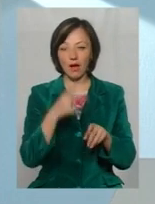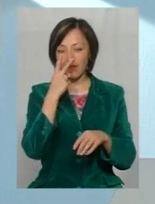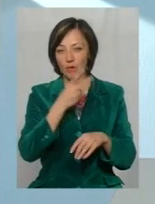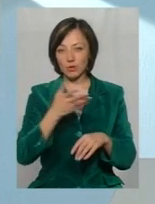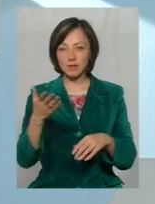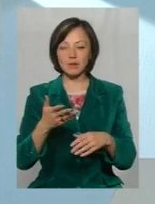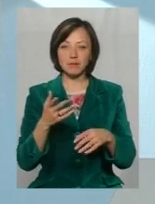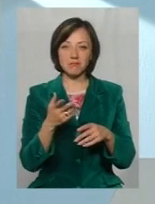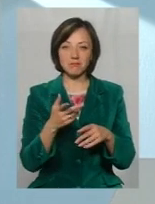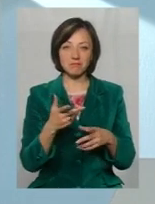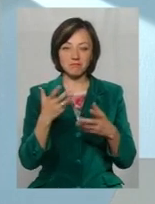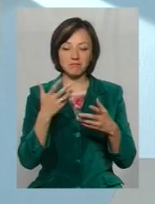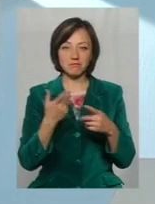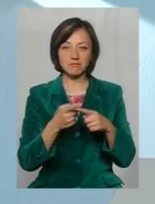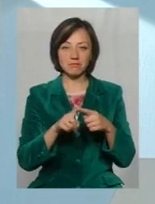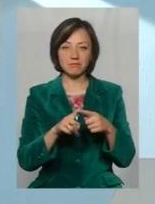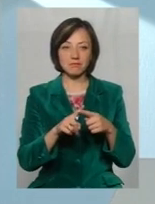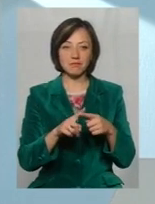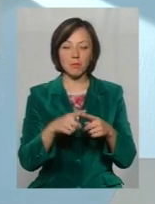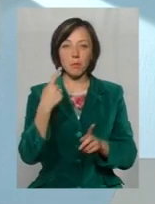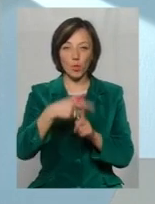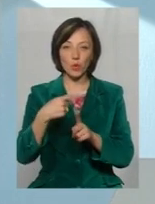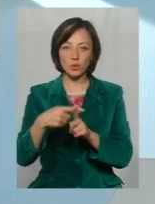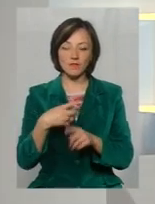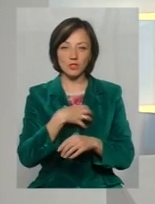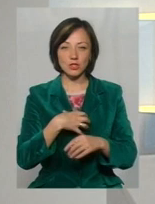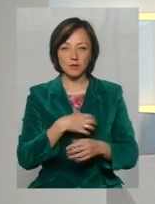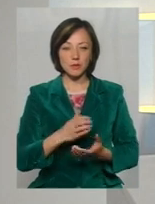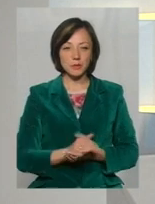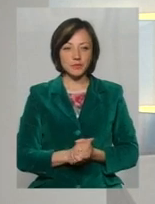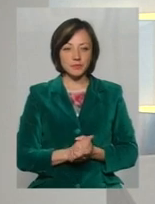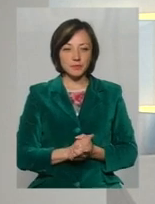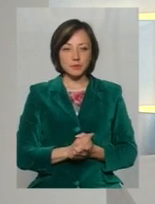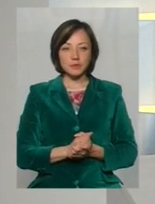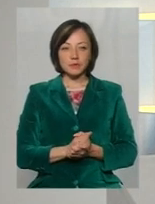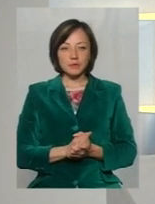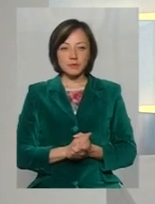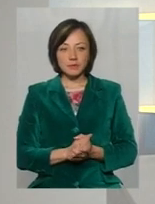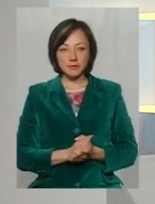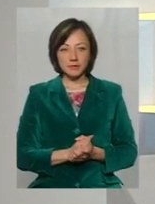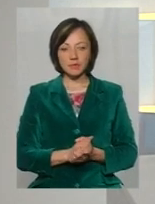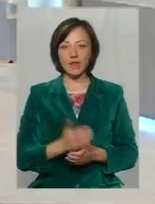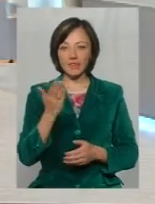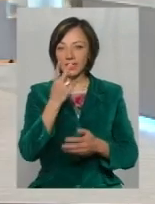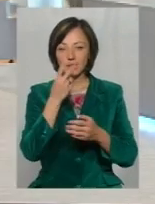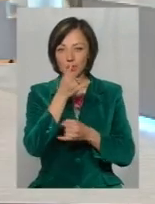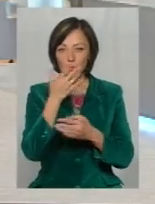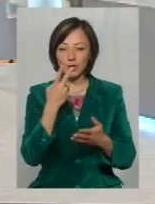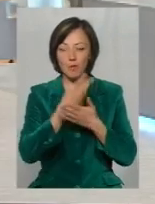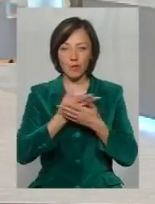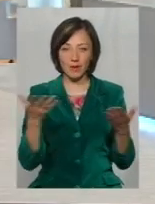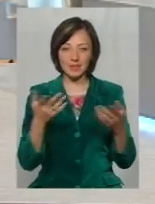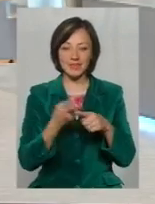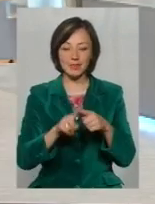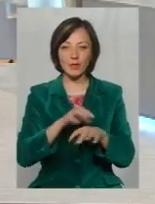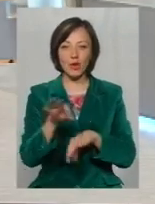результатів підкупає, і я думаю, що це теж немаловажливо. Пані Олено, от ви не можете наочно так демонструвати, як от згадані щойно